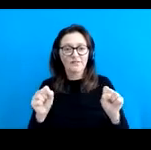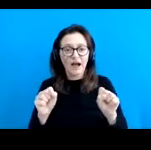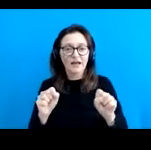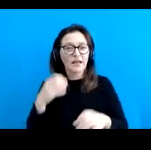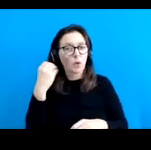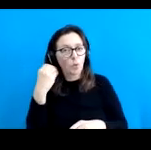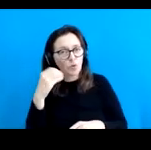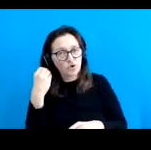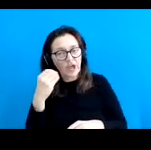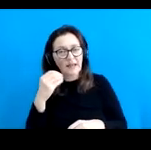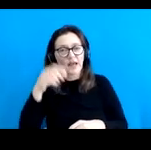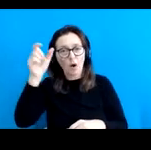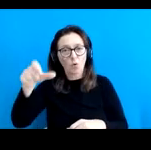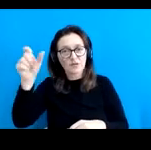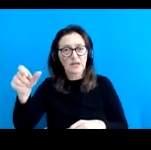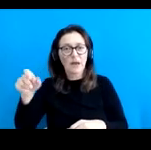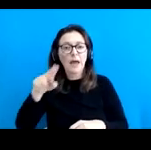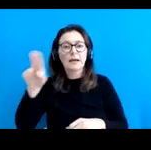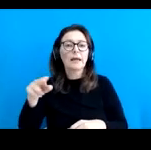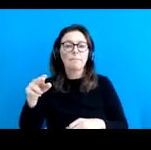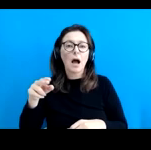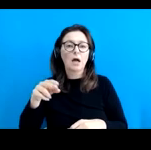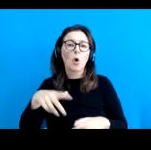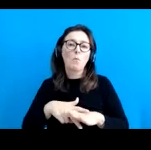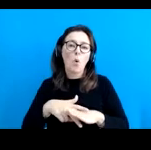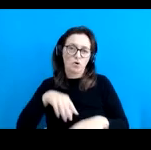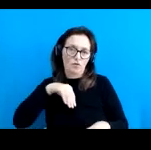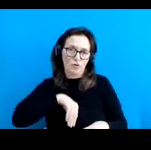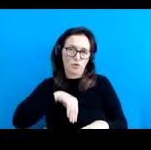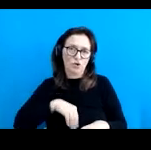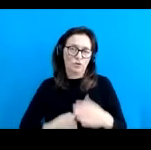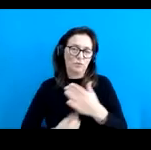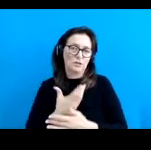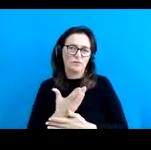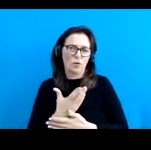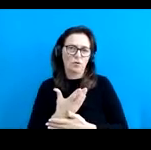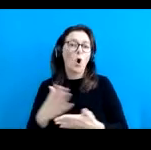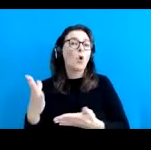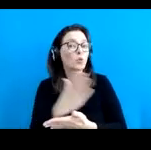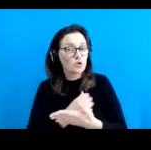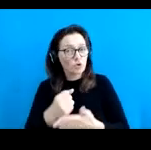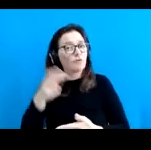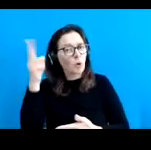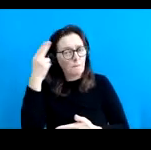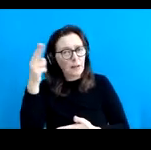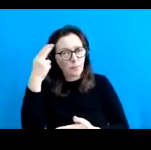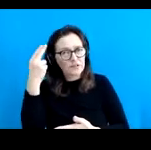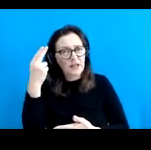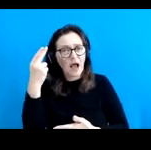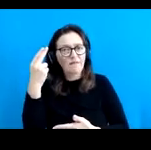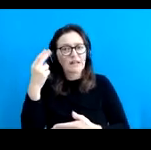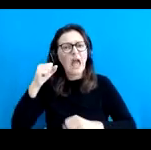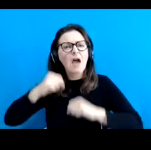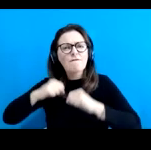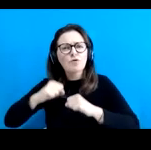oseb z motnjami v duševnem razvoju. To pomeni občutljivo prepoznavanje funkcioniranja posameznikov,